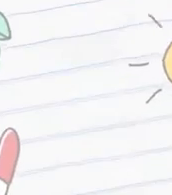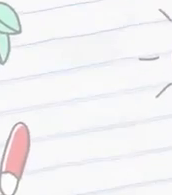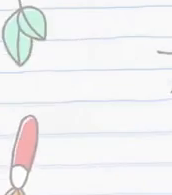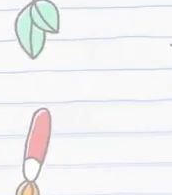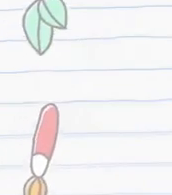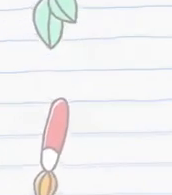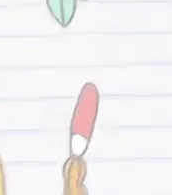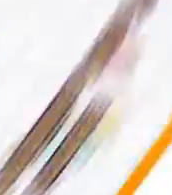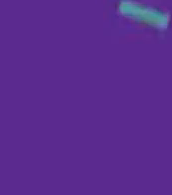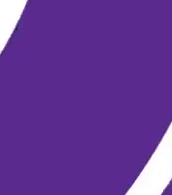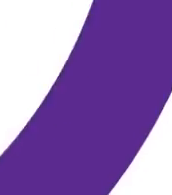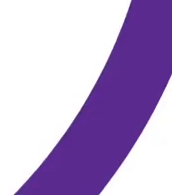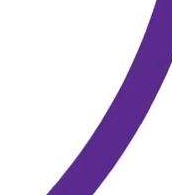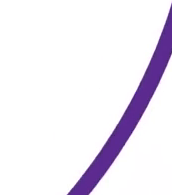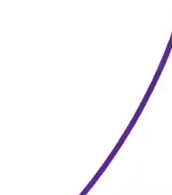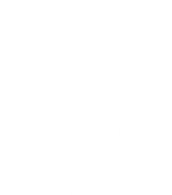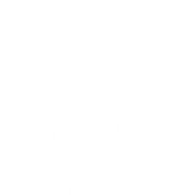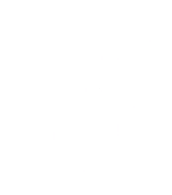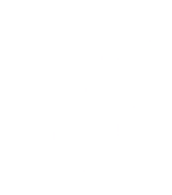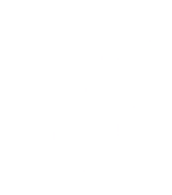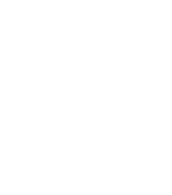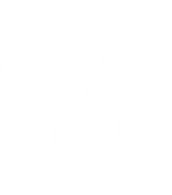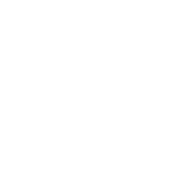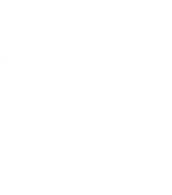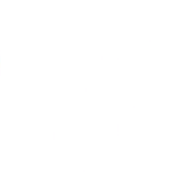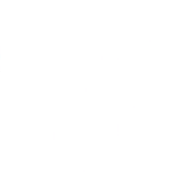hey mungkin